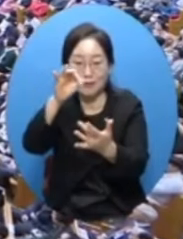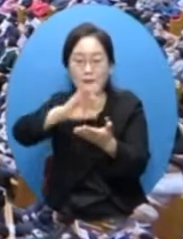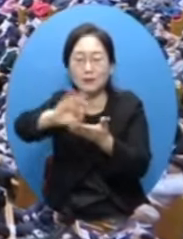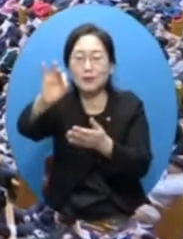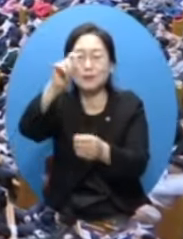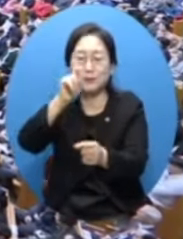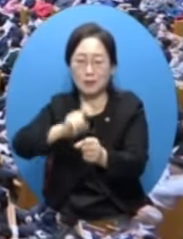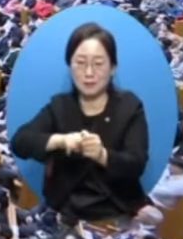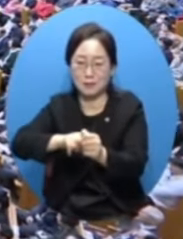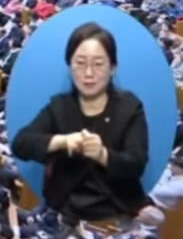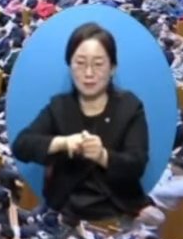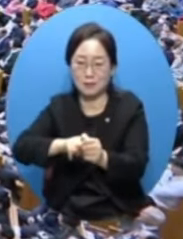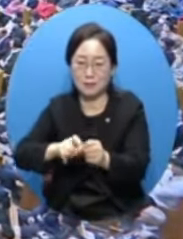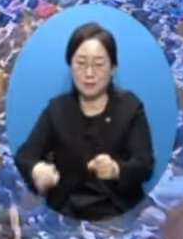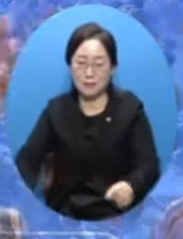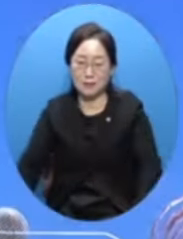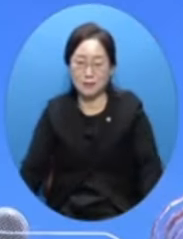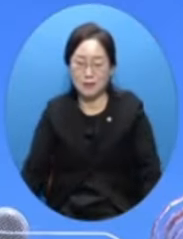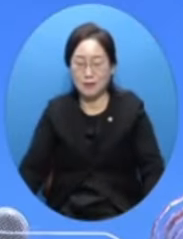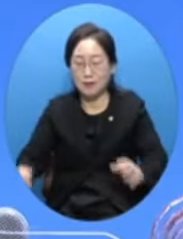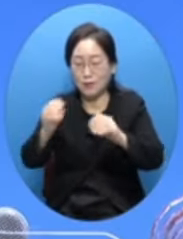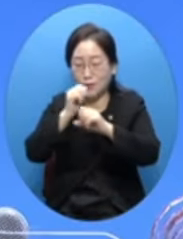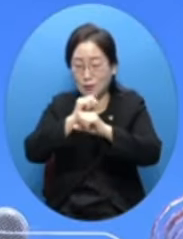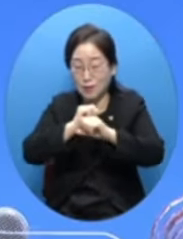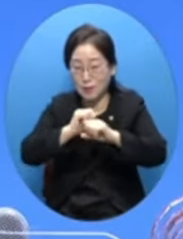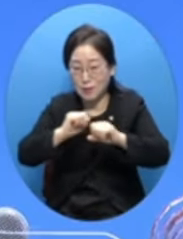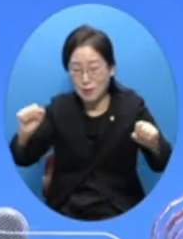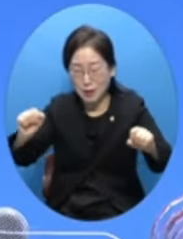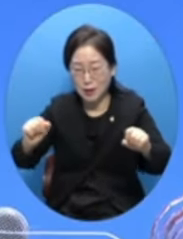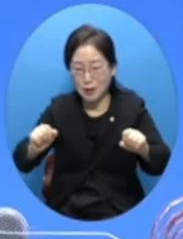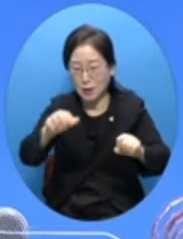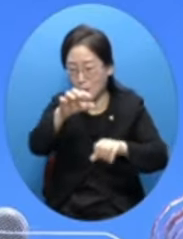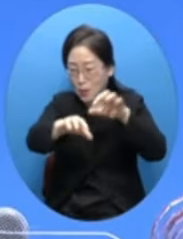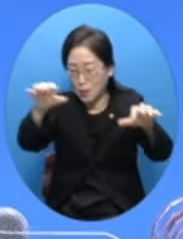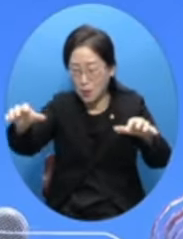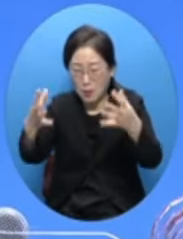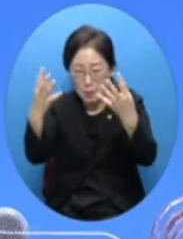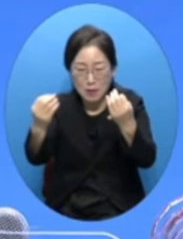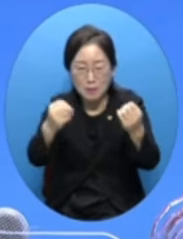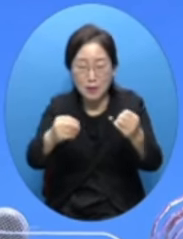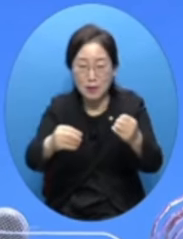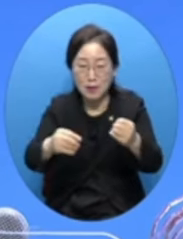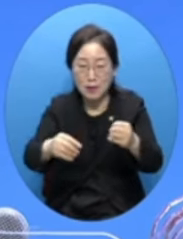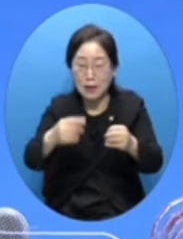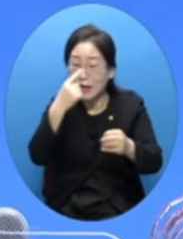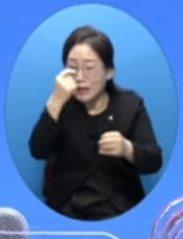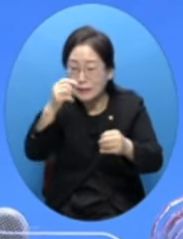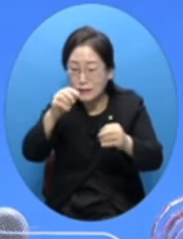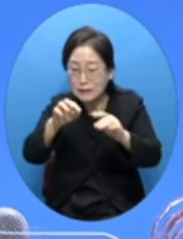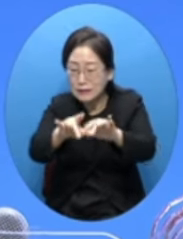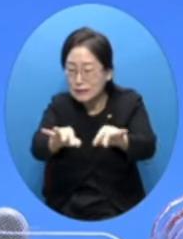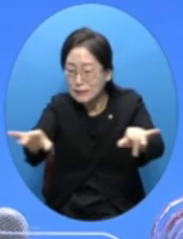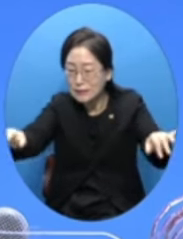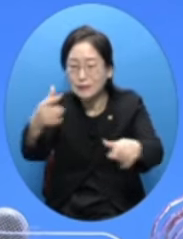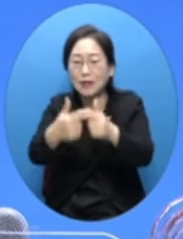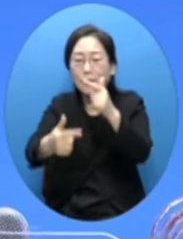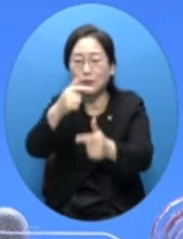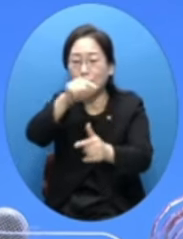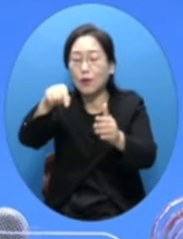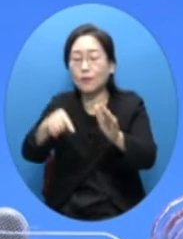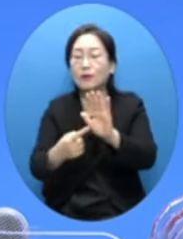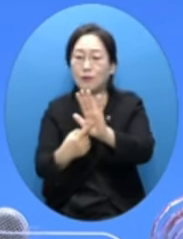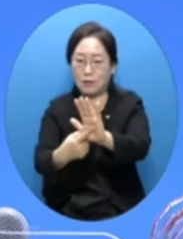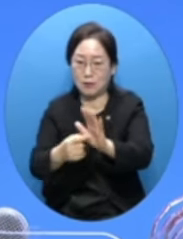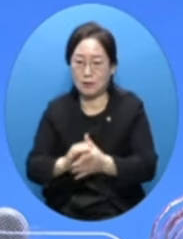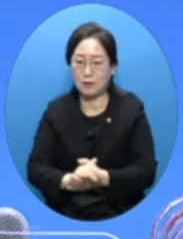위해서 광야 어디서나 볼 수 있는 가시 떨기나무 가운데 나타나셨습니다.